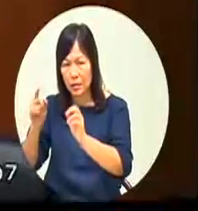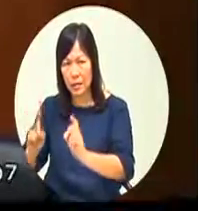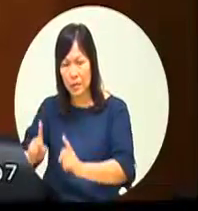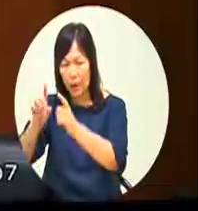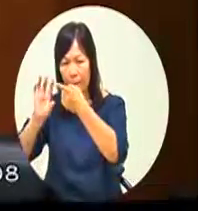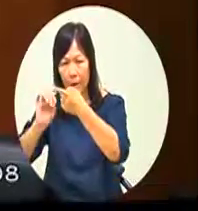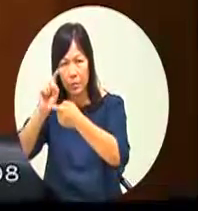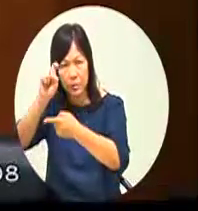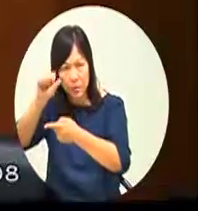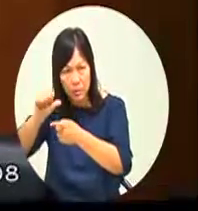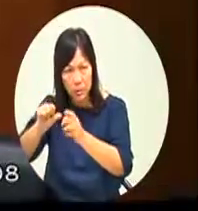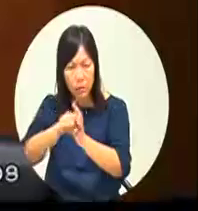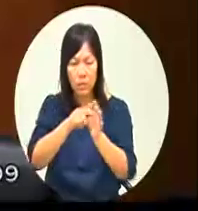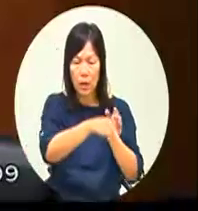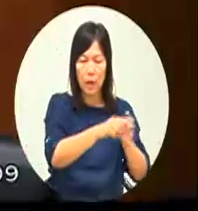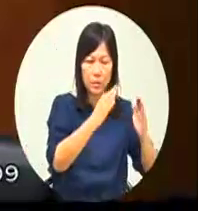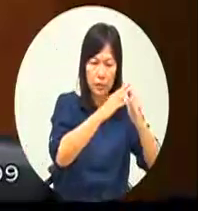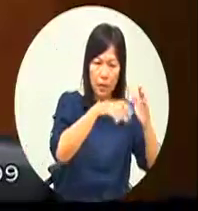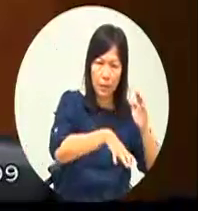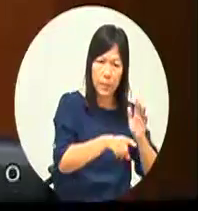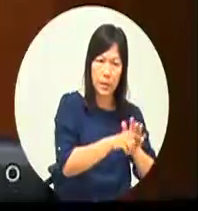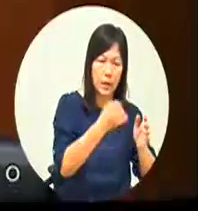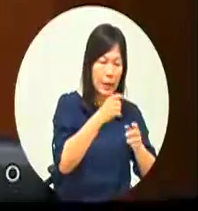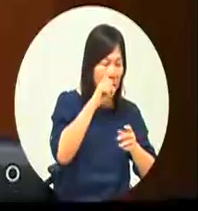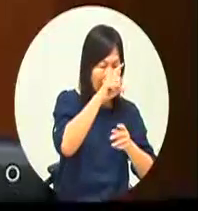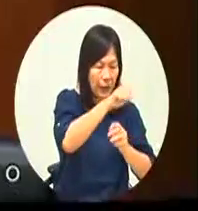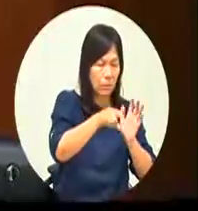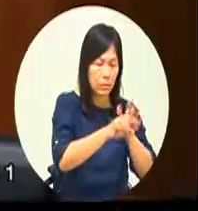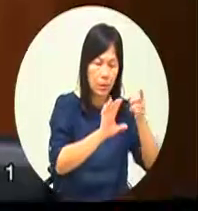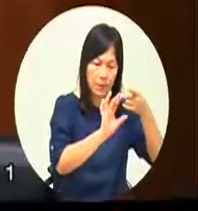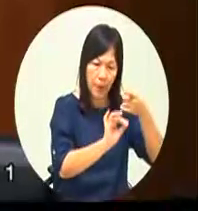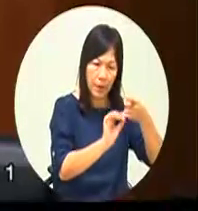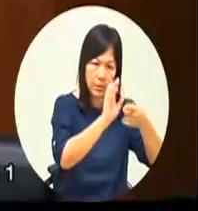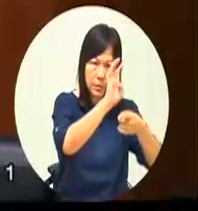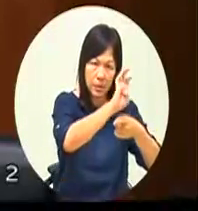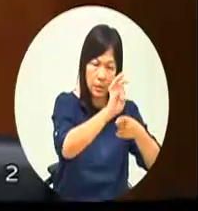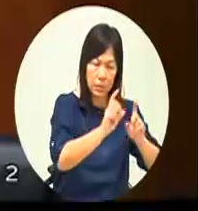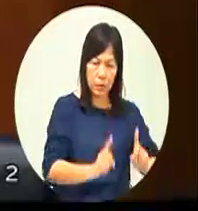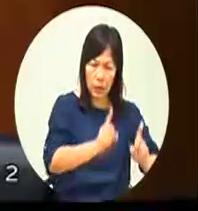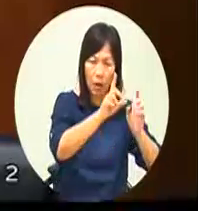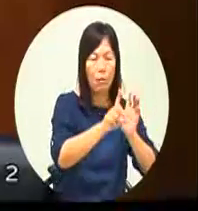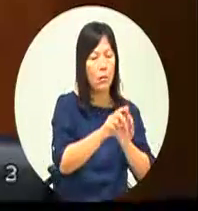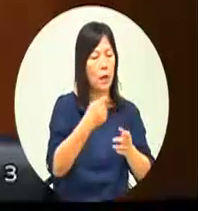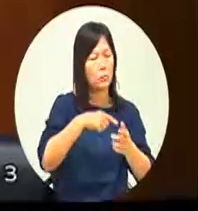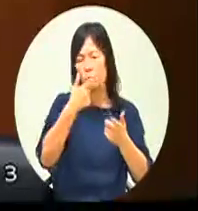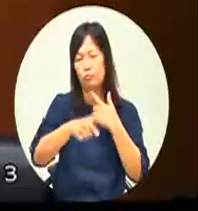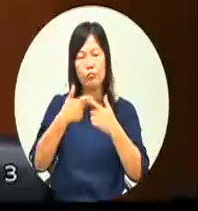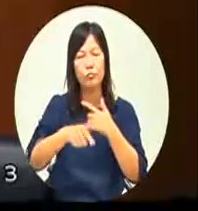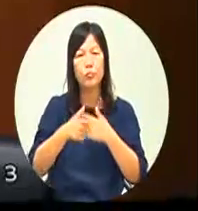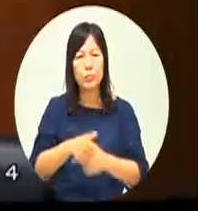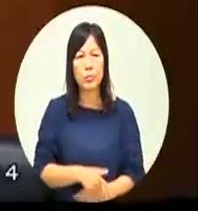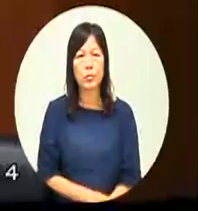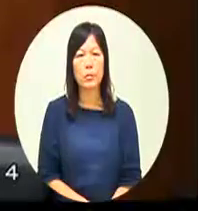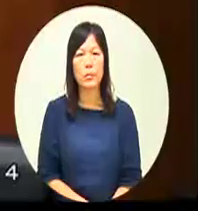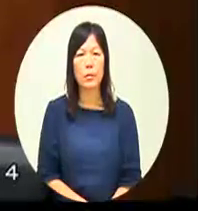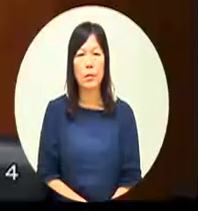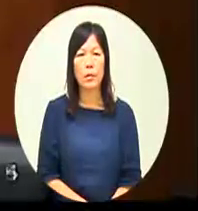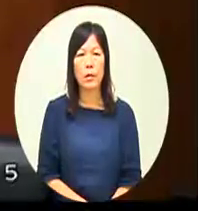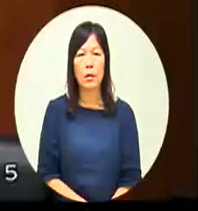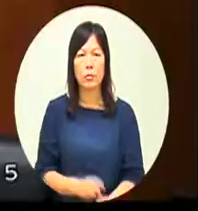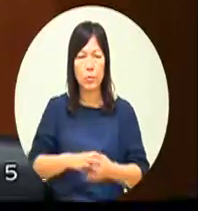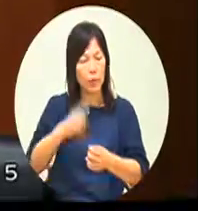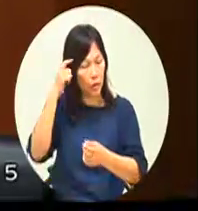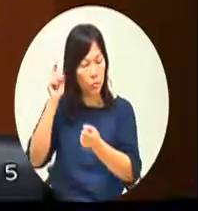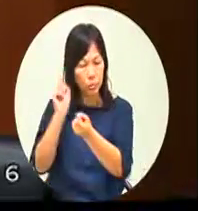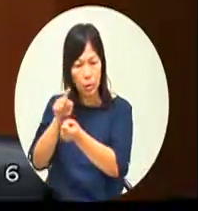家用垃圾条40%，这样就不合理了，你知道我的意思吗？所以局长，我的意思很清楚的跟